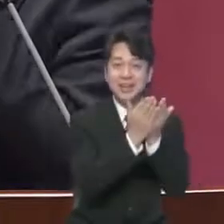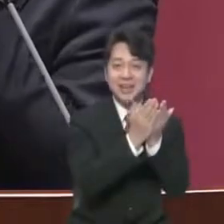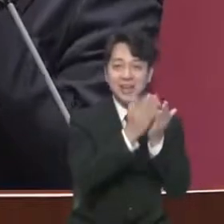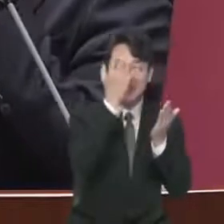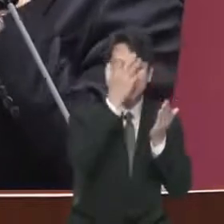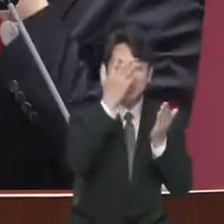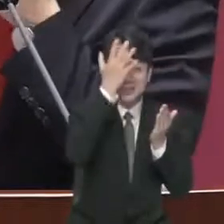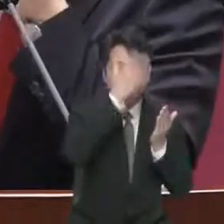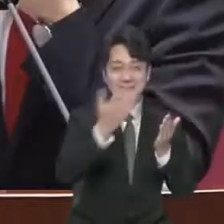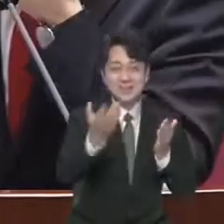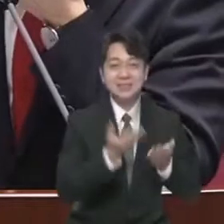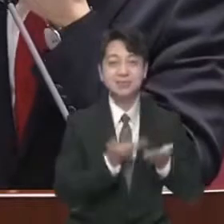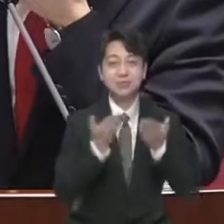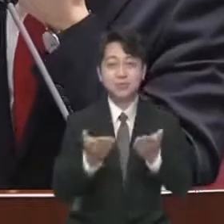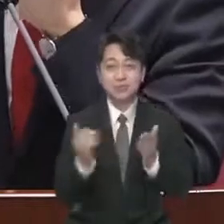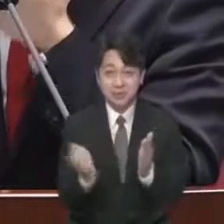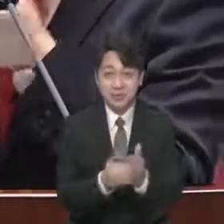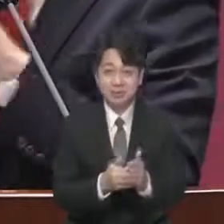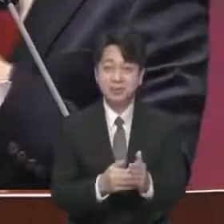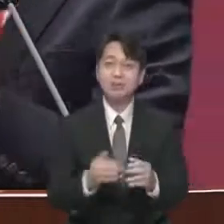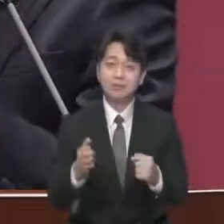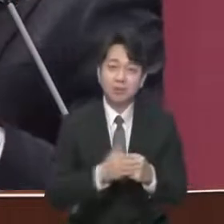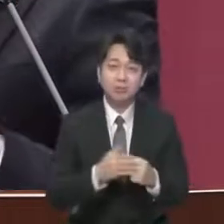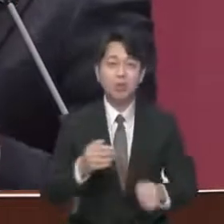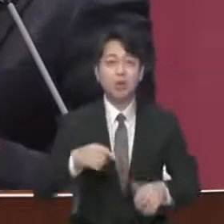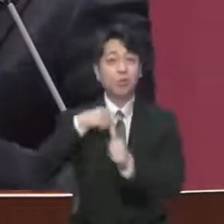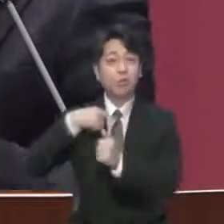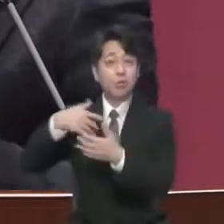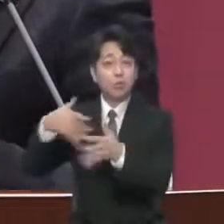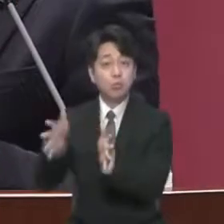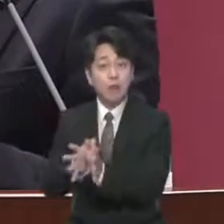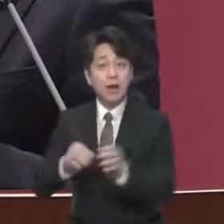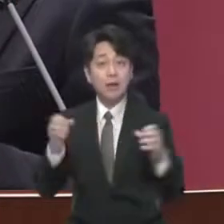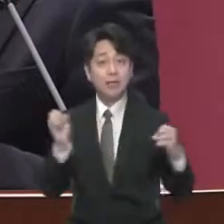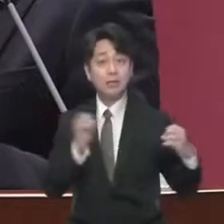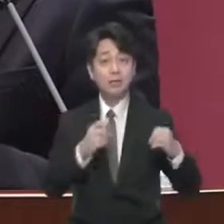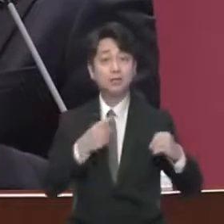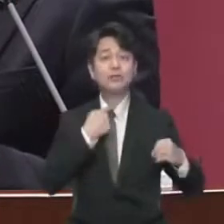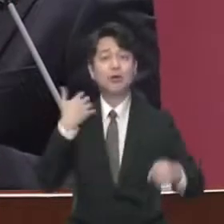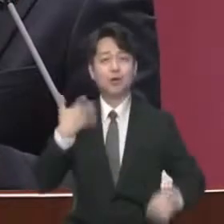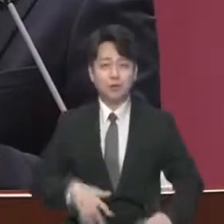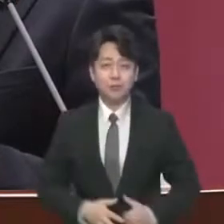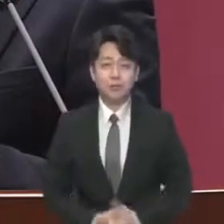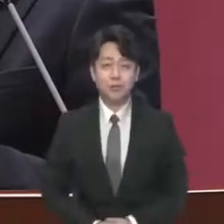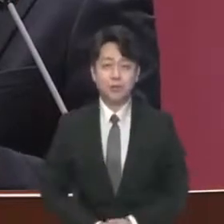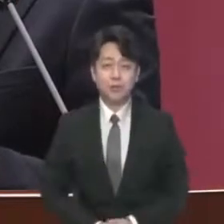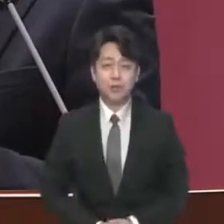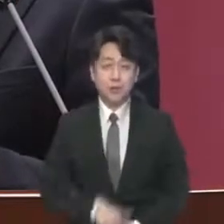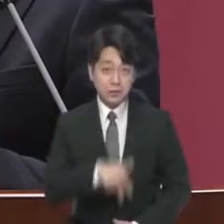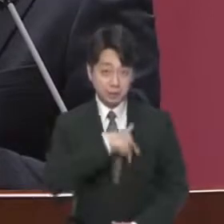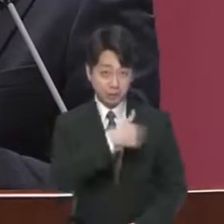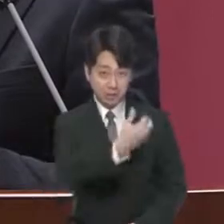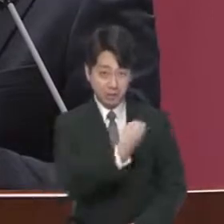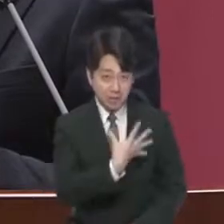사전에 협의해야 하거나 이런 사안이 아니었습니다. 나중에 의원님께서 말씀을 하셔서 저도 알게 됐던 거였는데요.